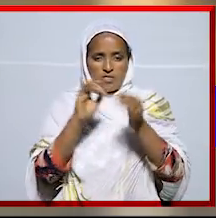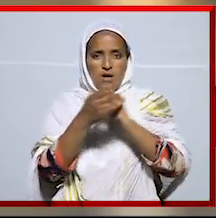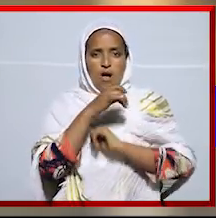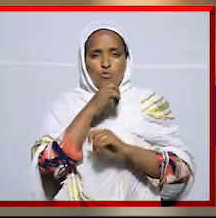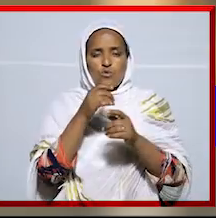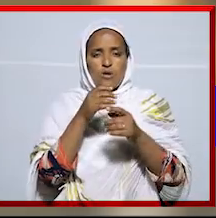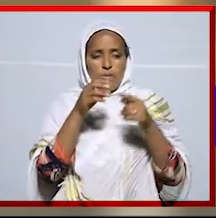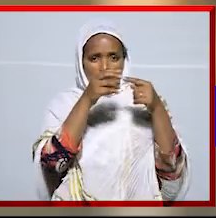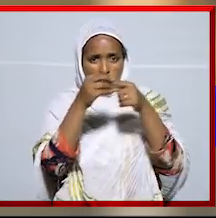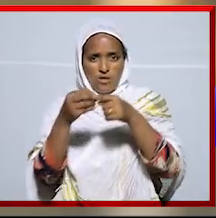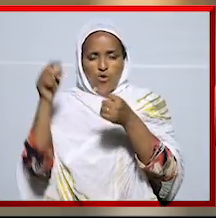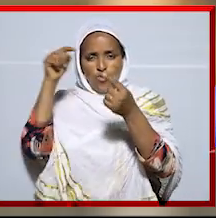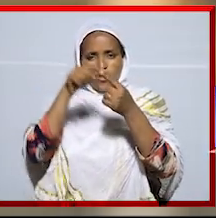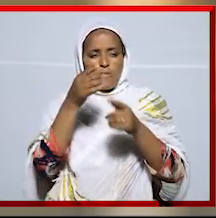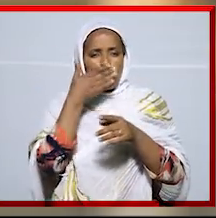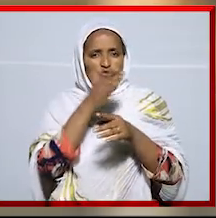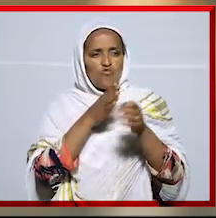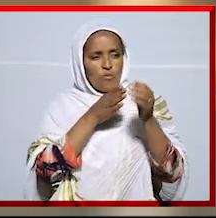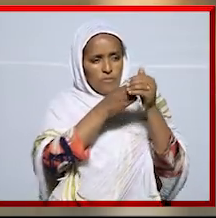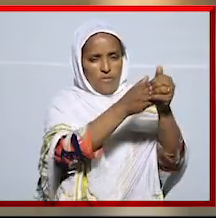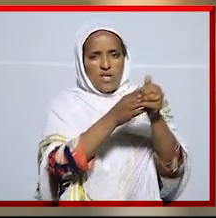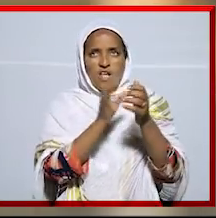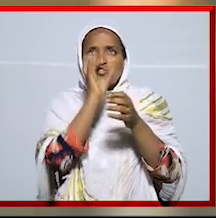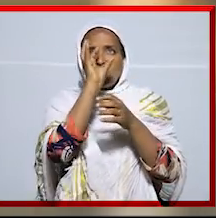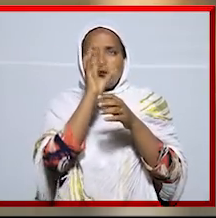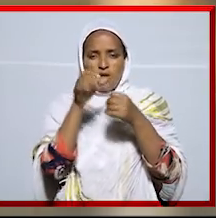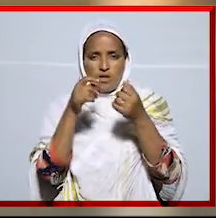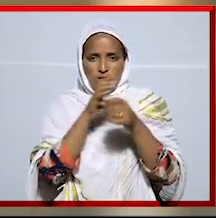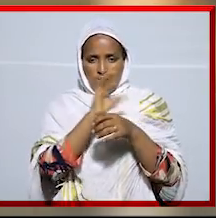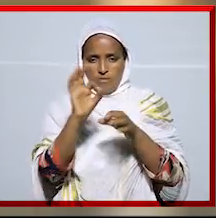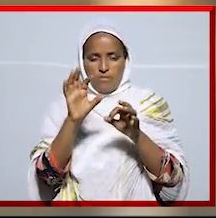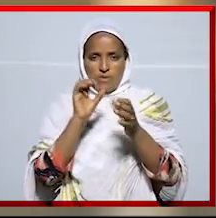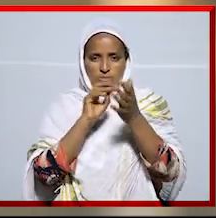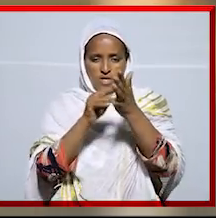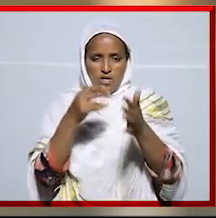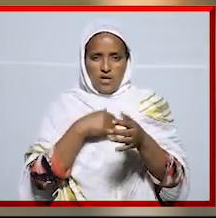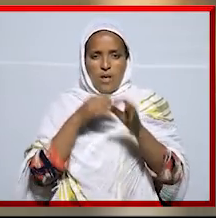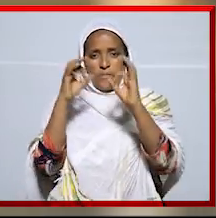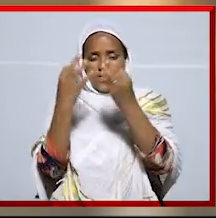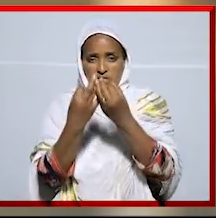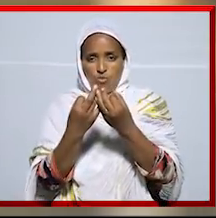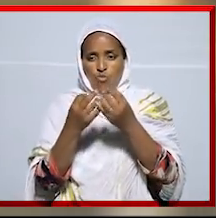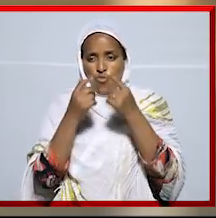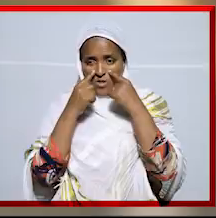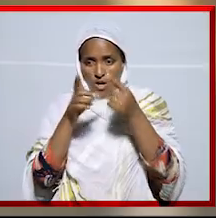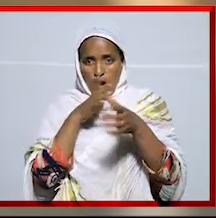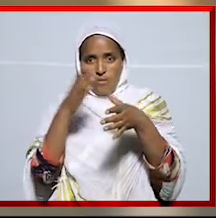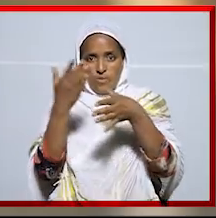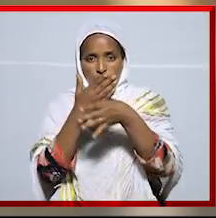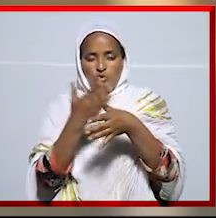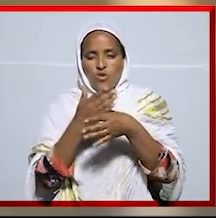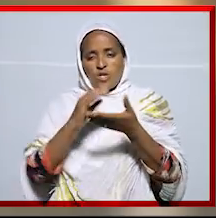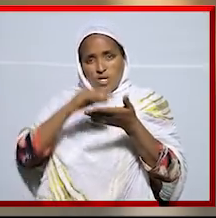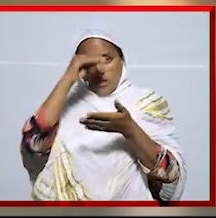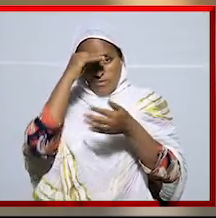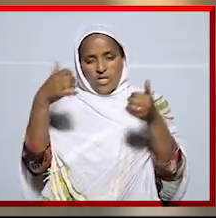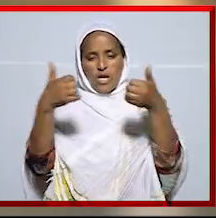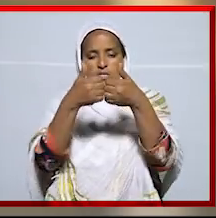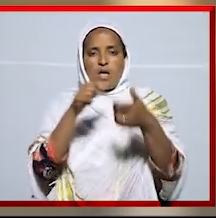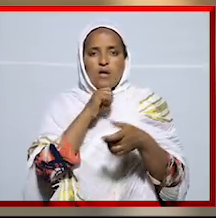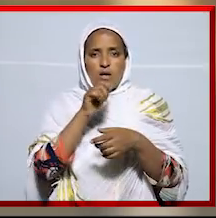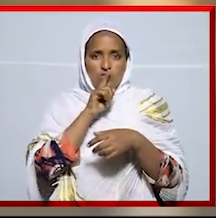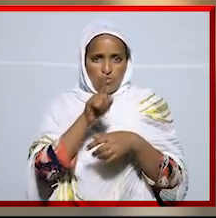ካልሆነ በስተቀር ወደ መጥፎ የሚወስደኝ ቻናል የለም። እኔ በስርዓት አሁን ለምሳሌ እኔ ቤተሰቦች እንዳላይ የሚፈልጉት ከትምህርቴ